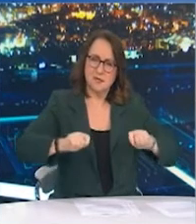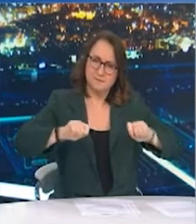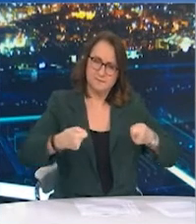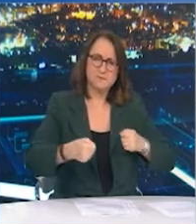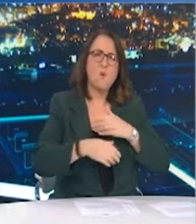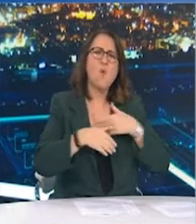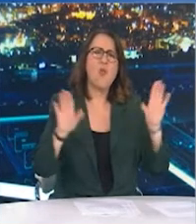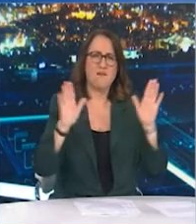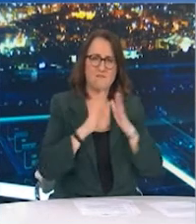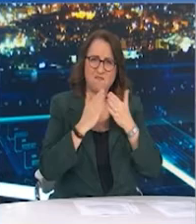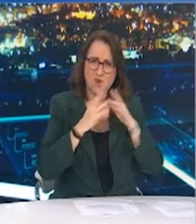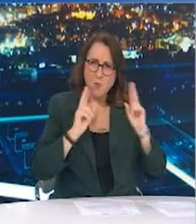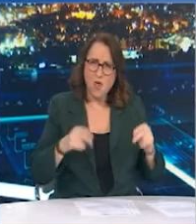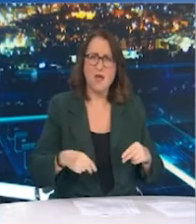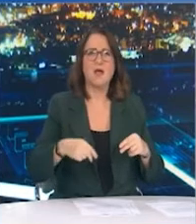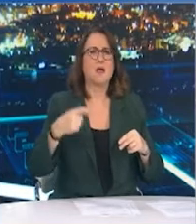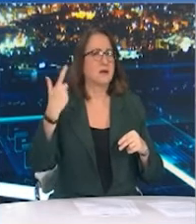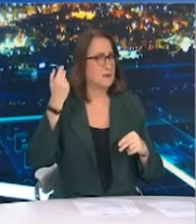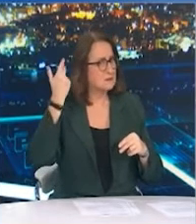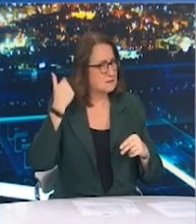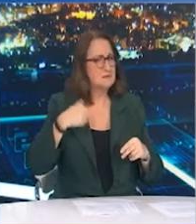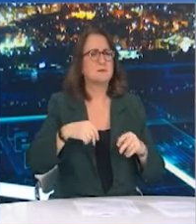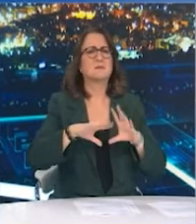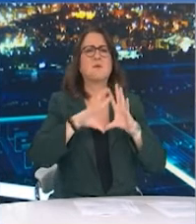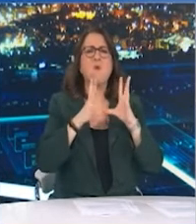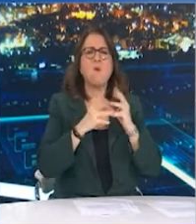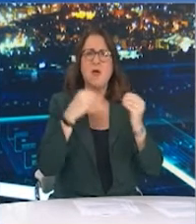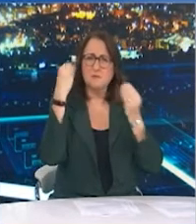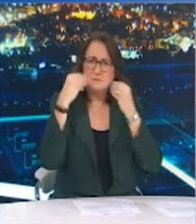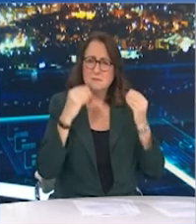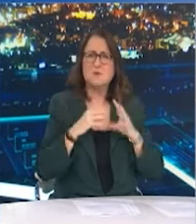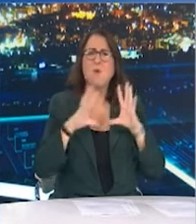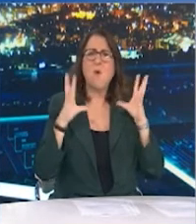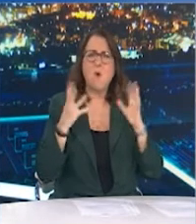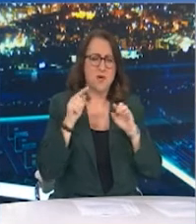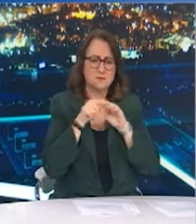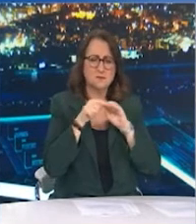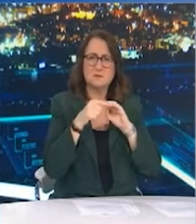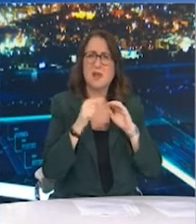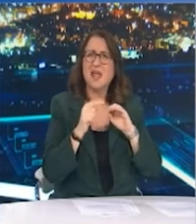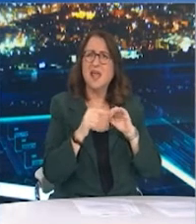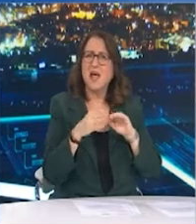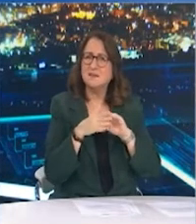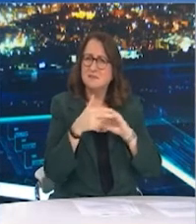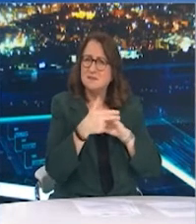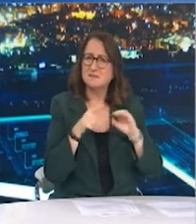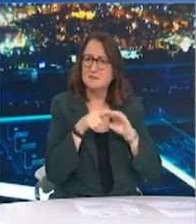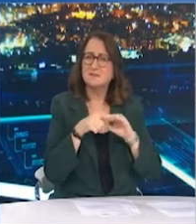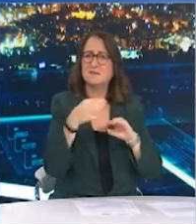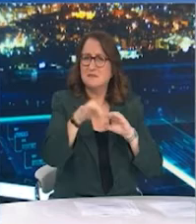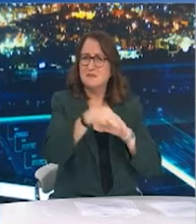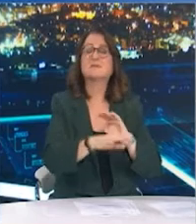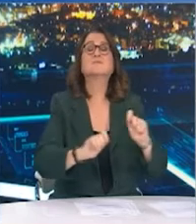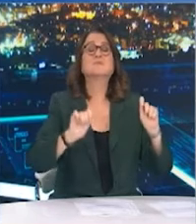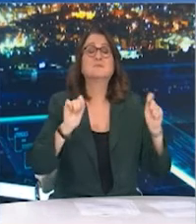κομμωτηρίων, βιβλιοπωλείων και υπηρεσιών προσωπικής υγιεινής, συμπεριλαμβανομένης περιποίησης νυχιών. Επίσης παρατείνεται η απαγόρευση του κυνηγιού